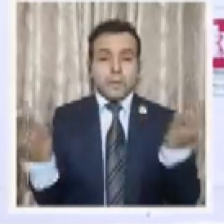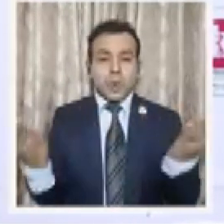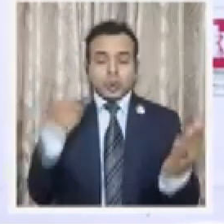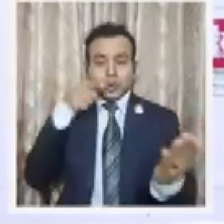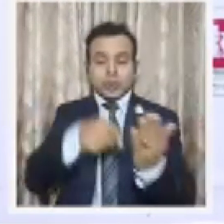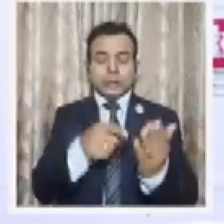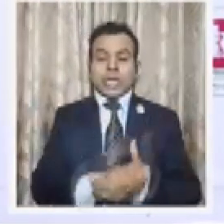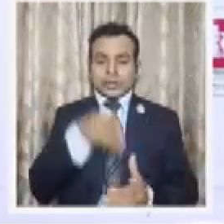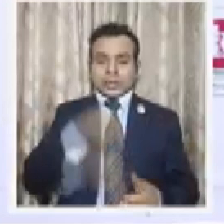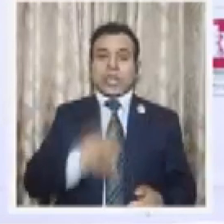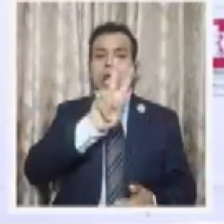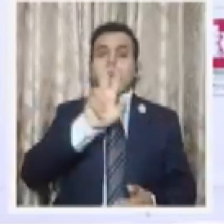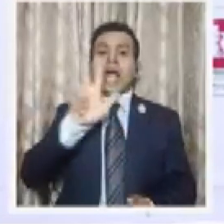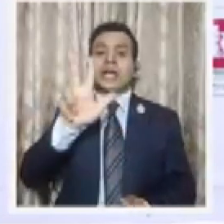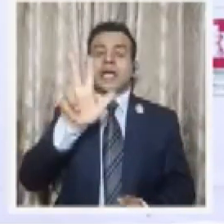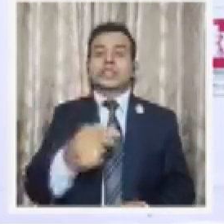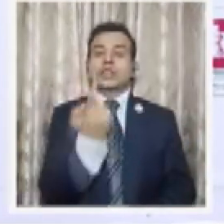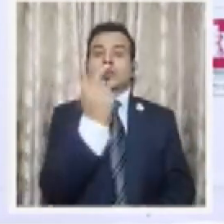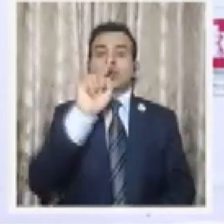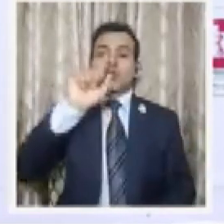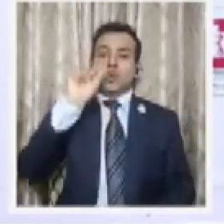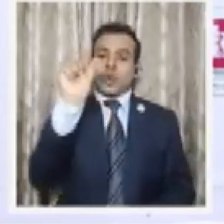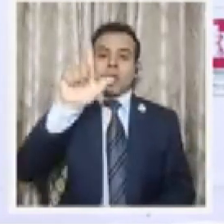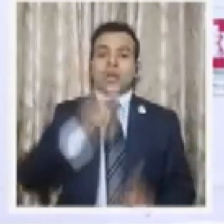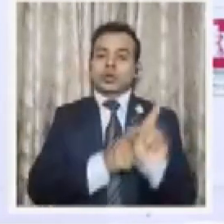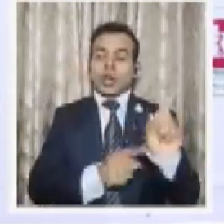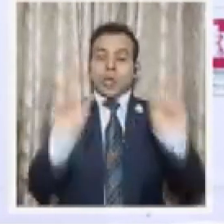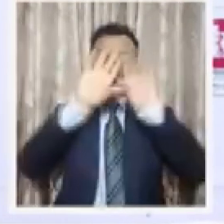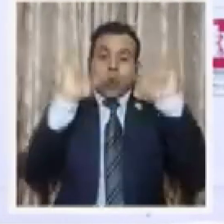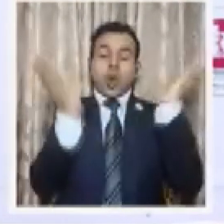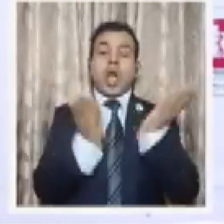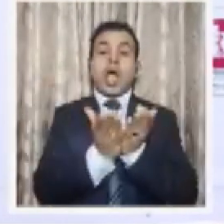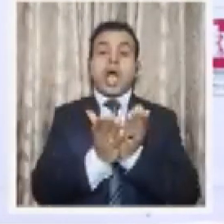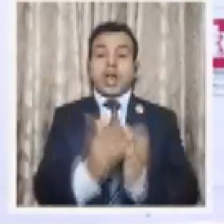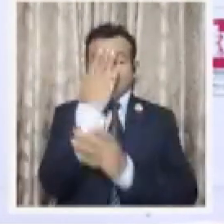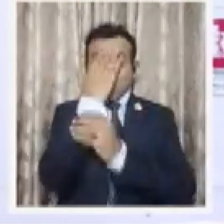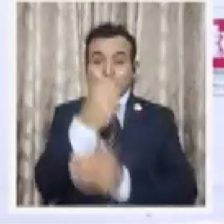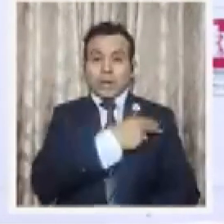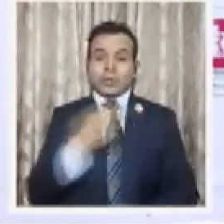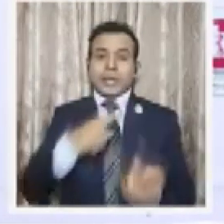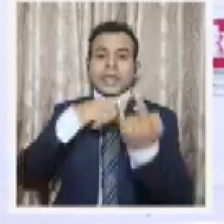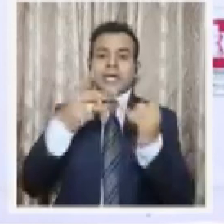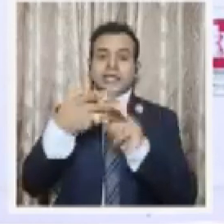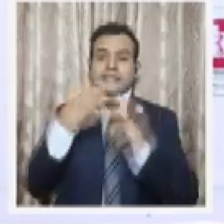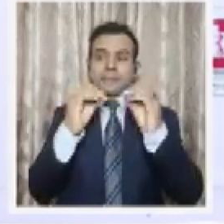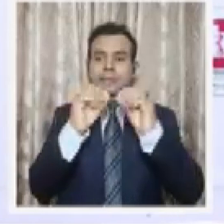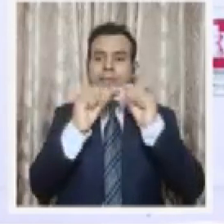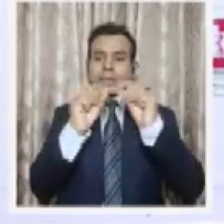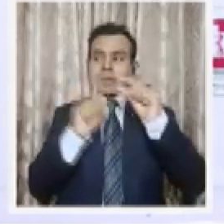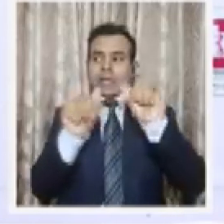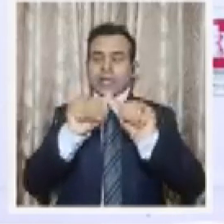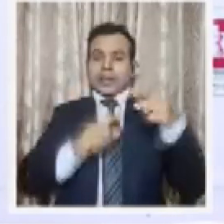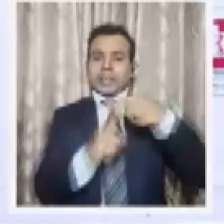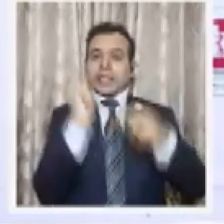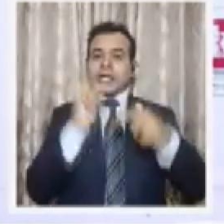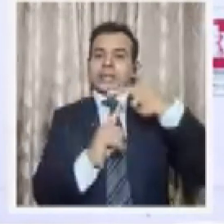সকল পত্রপত্রিকায় এসেছে যে আজ 28 জুলাই বিশ্ব হেপাটাইটিস দিবস। এই দিবসের